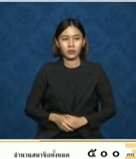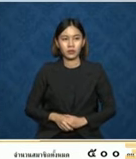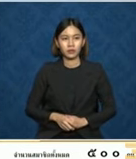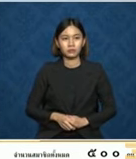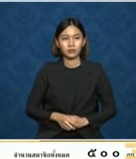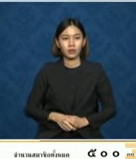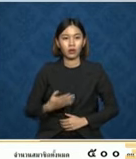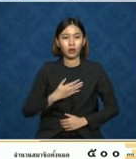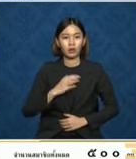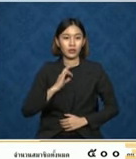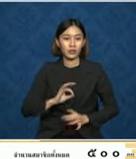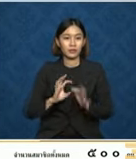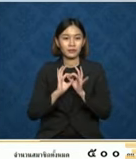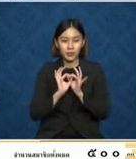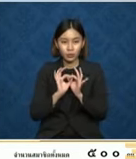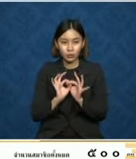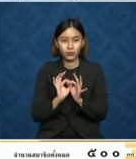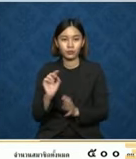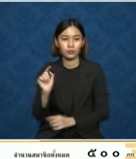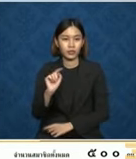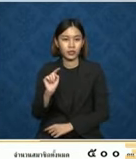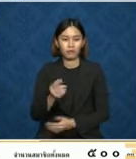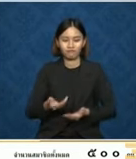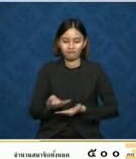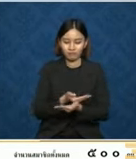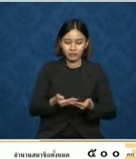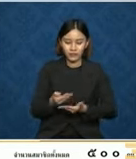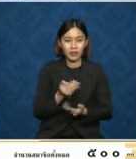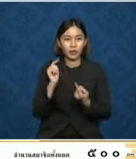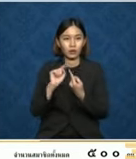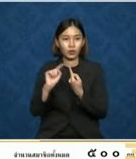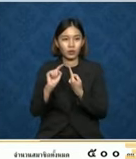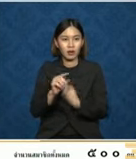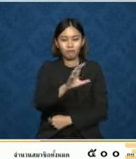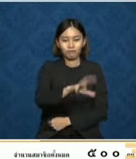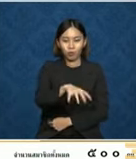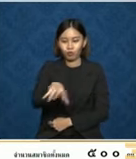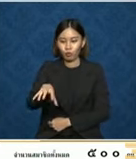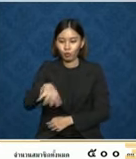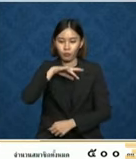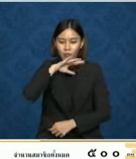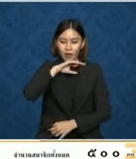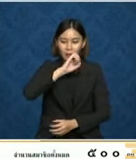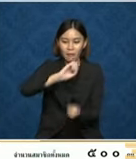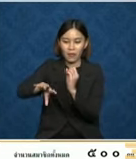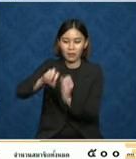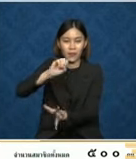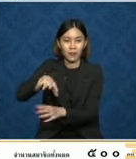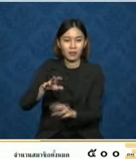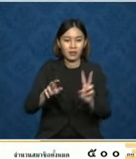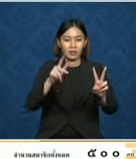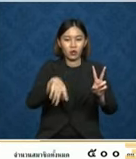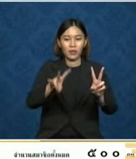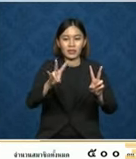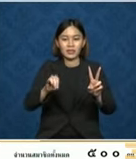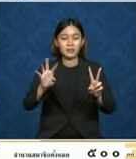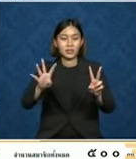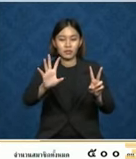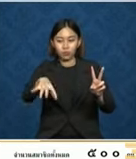ที่ผมเป็นกังวลอีกเรื่องนั่นก็คือเมื่อพิจารณาไปในส่วนของสถานที่กำจัดขยะมูลฝอย 2,074